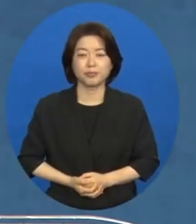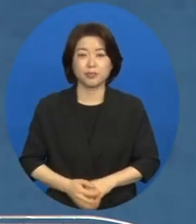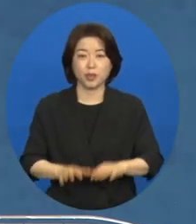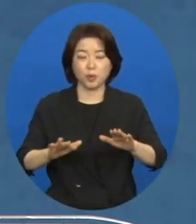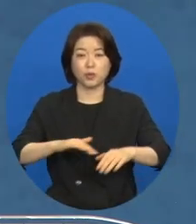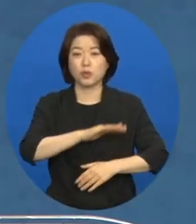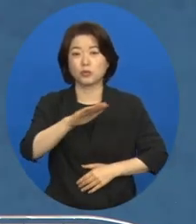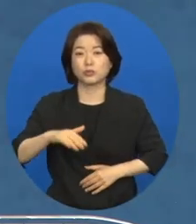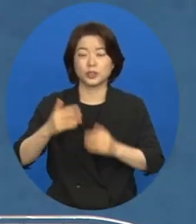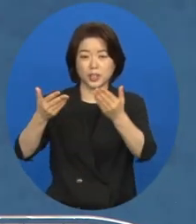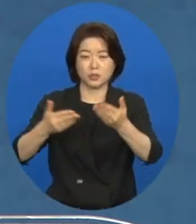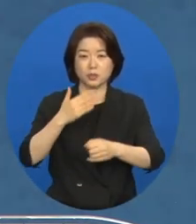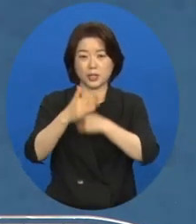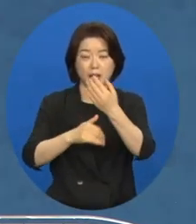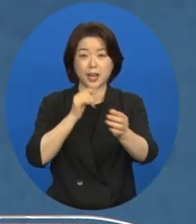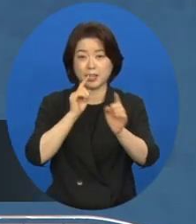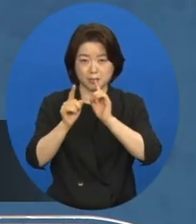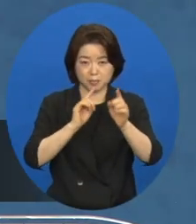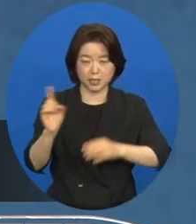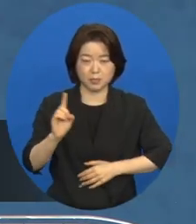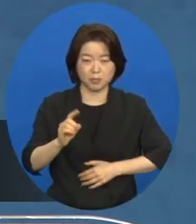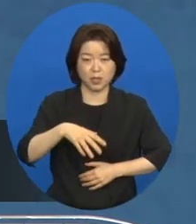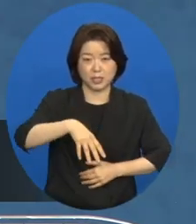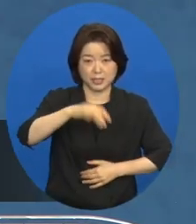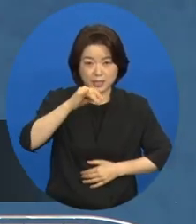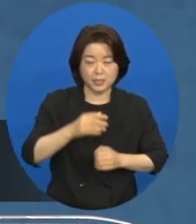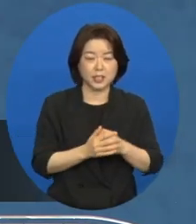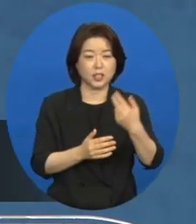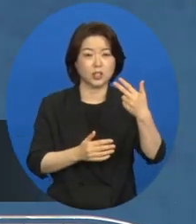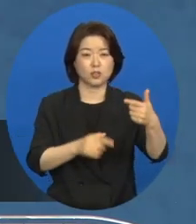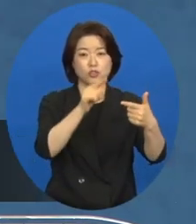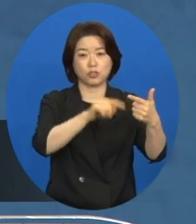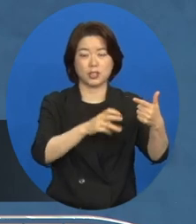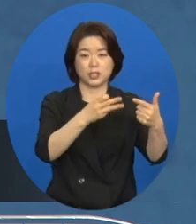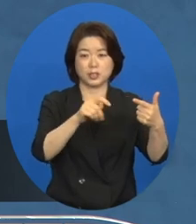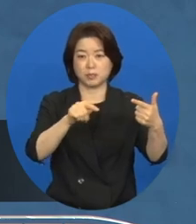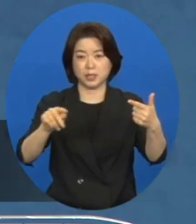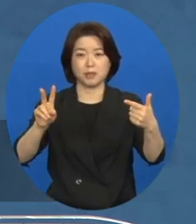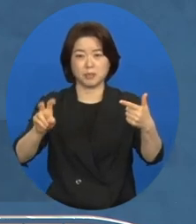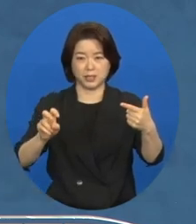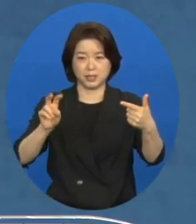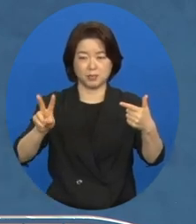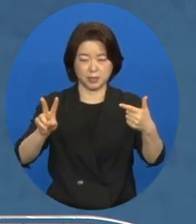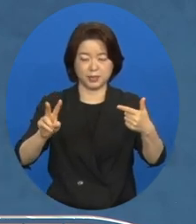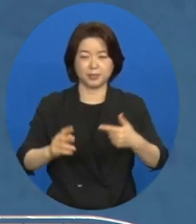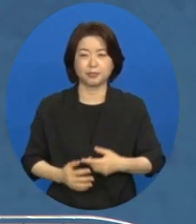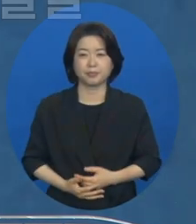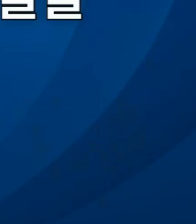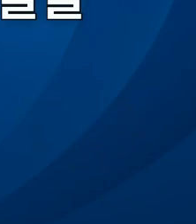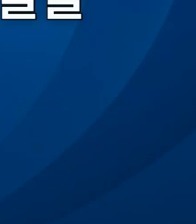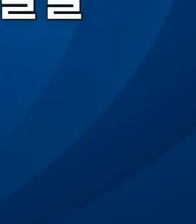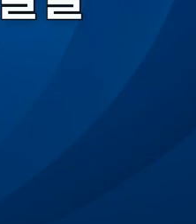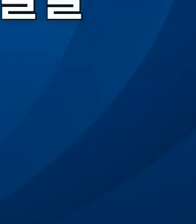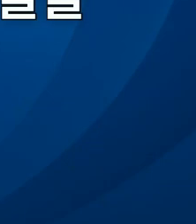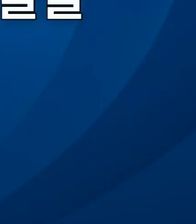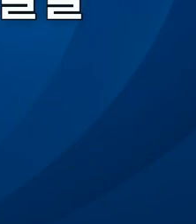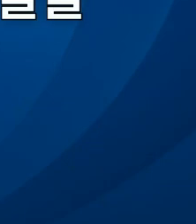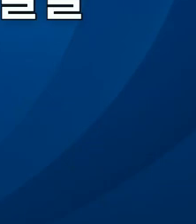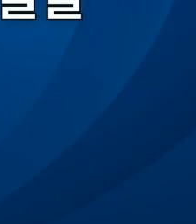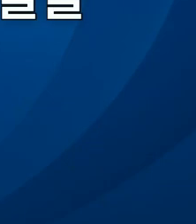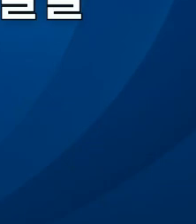오늘 우리에게 주신 하나님의 말씀은 창세기 6장 13절로 22절까지의 말씀입니다.